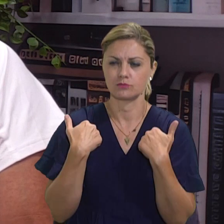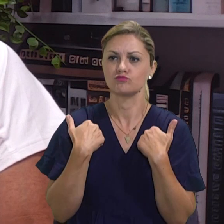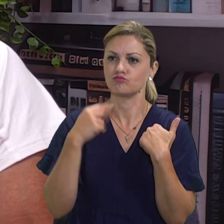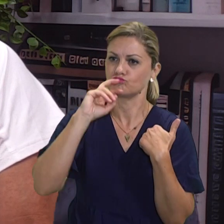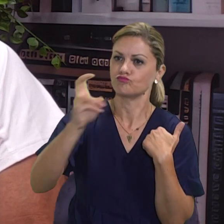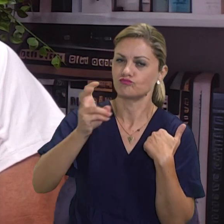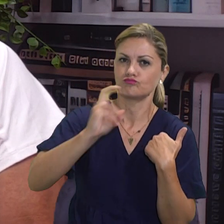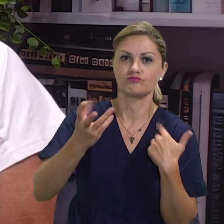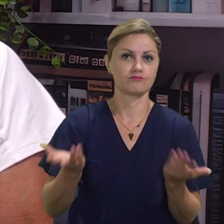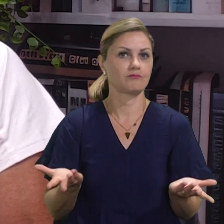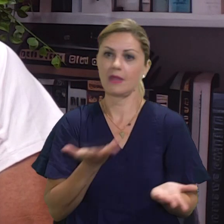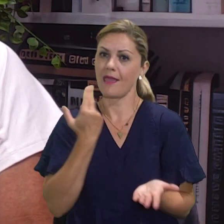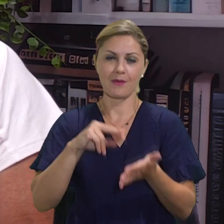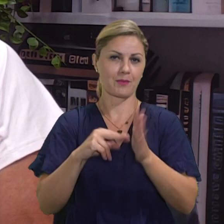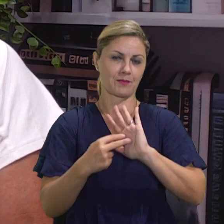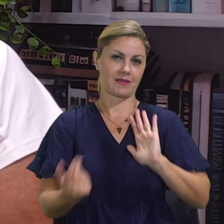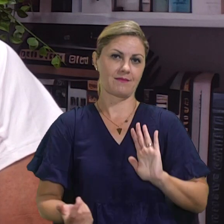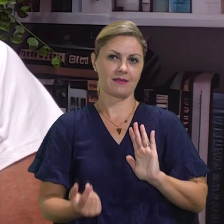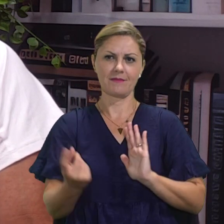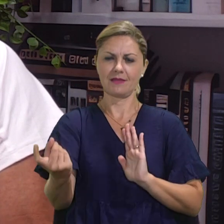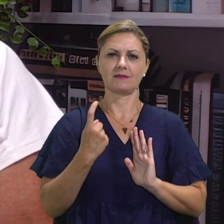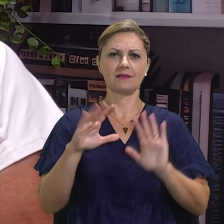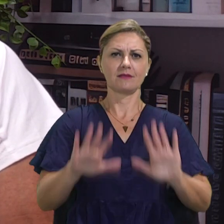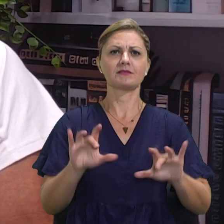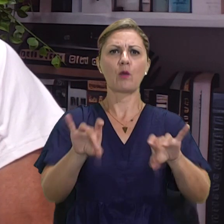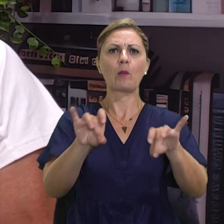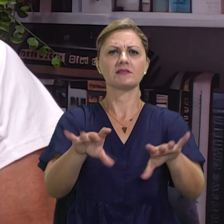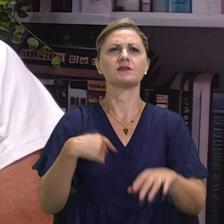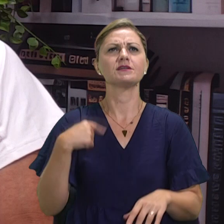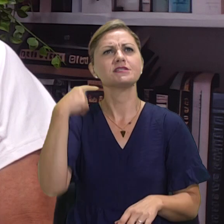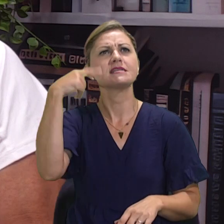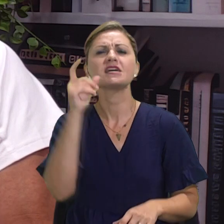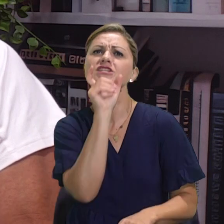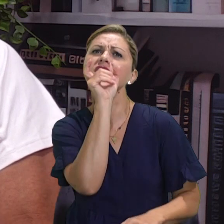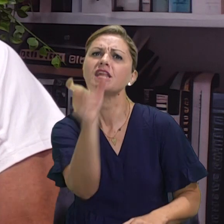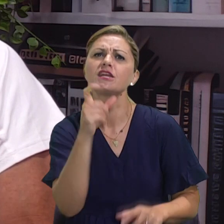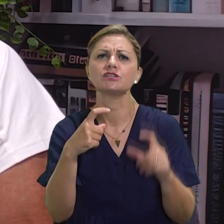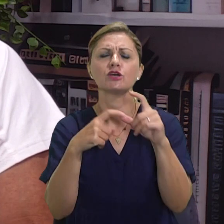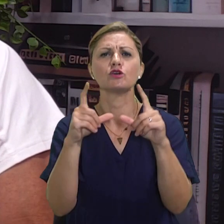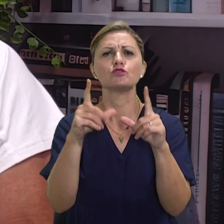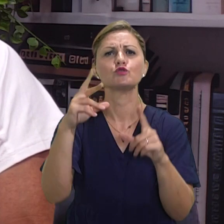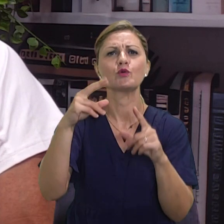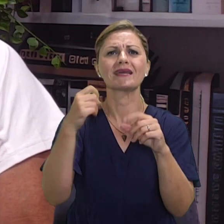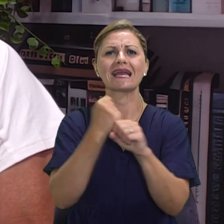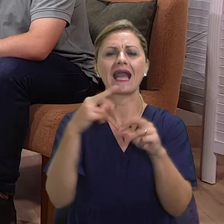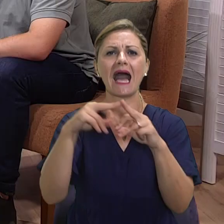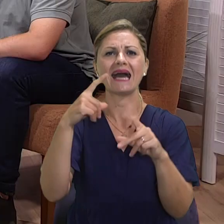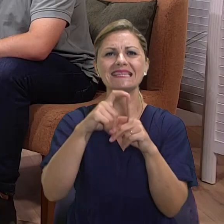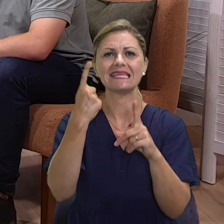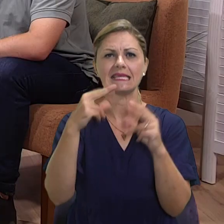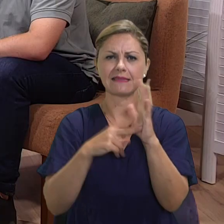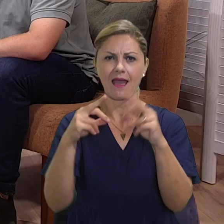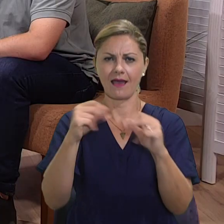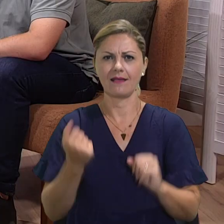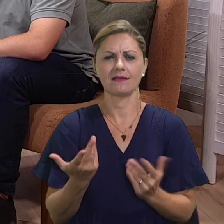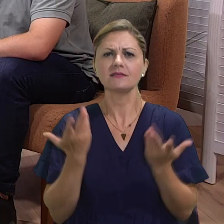kad je bila ta večer na Mertejaku, zaustavili smo ljudi pa pitaju, ima ova jedna klapa surgadina, šta to znači surgadina? Šta